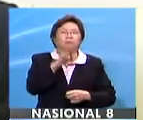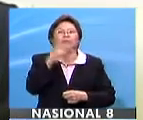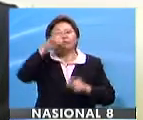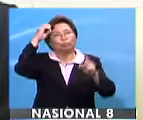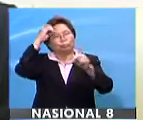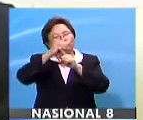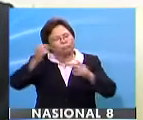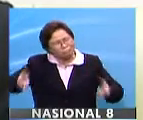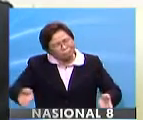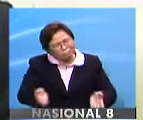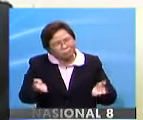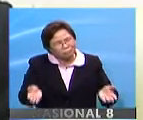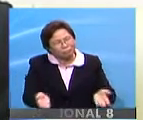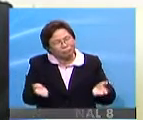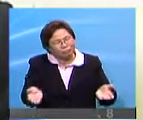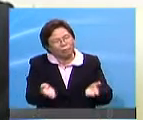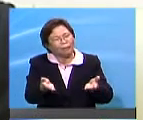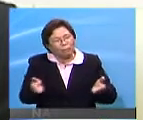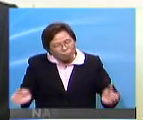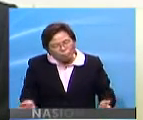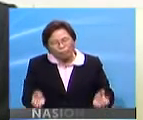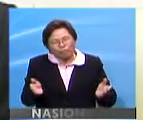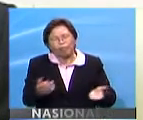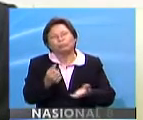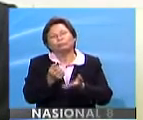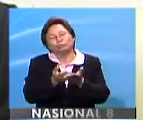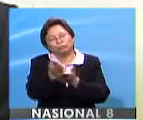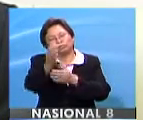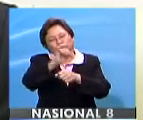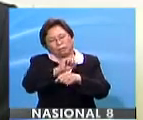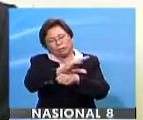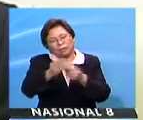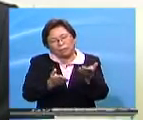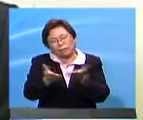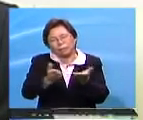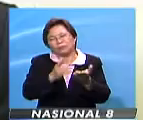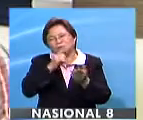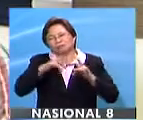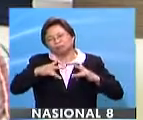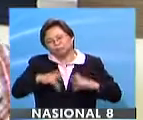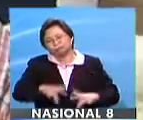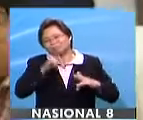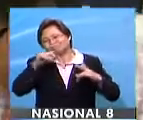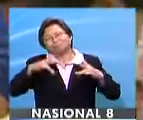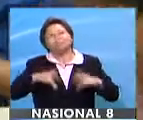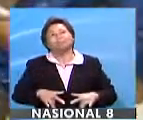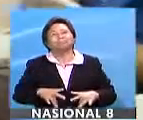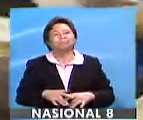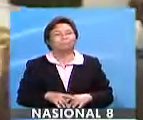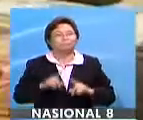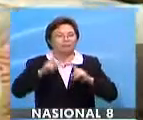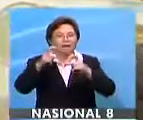tujuan merangsang mereka untuk terus bekerja dan berkhidmat tanpa putus asa.